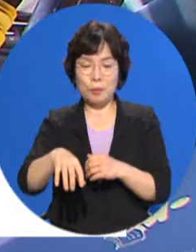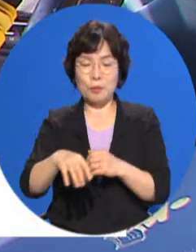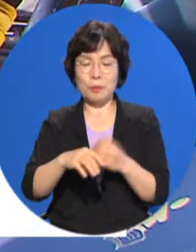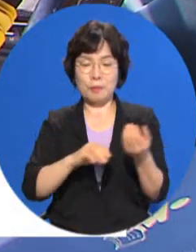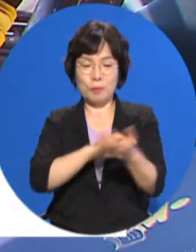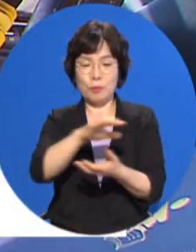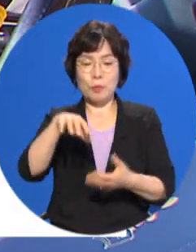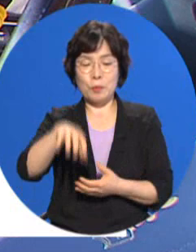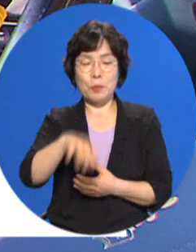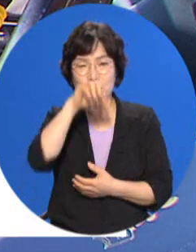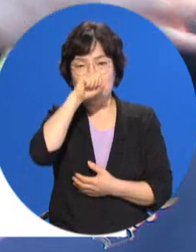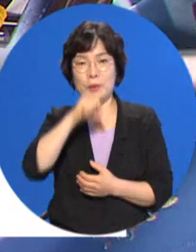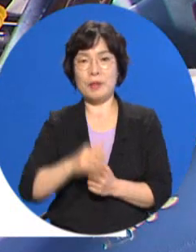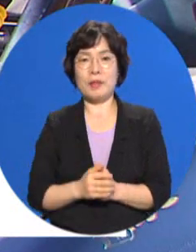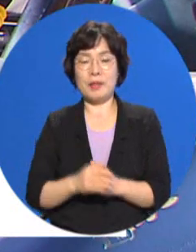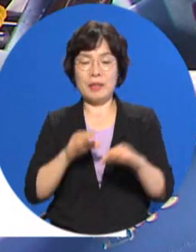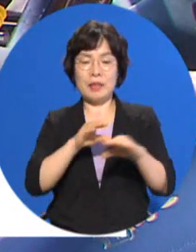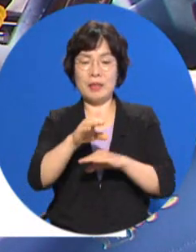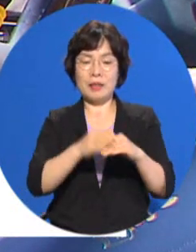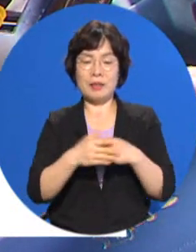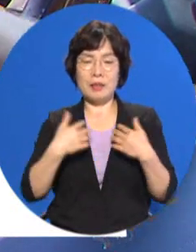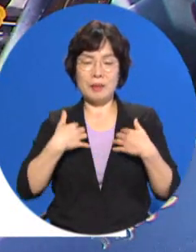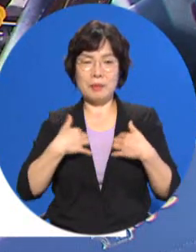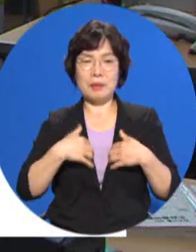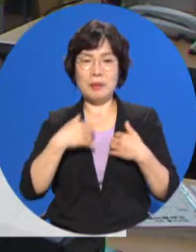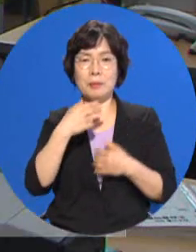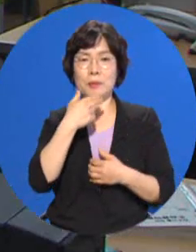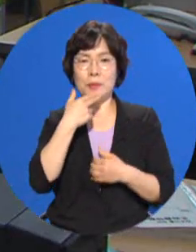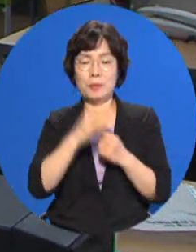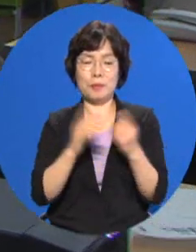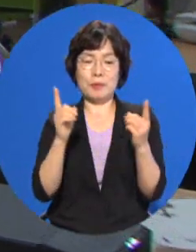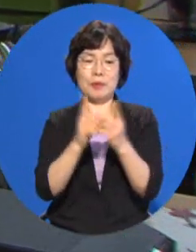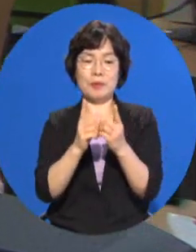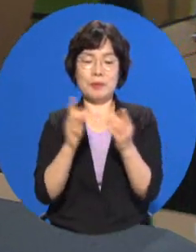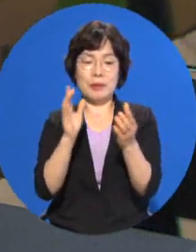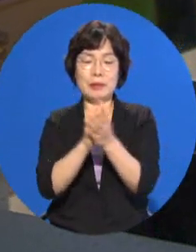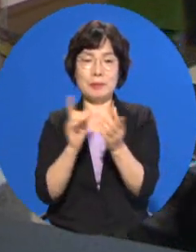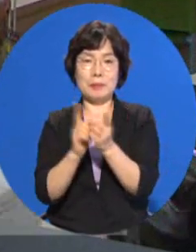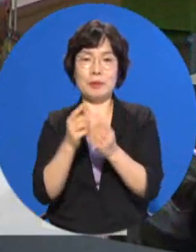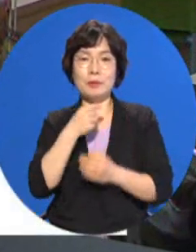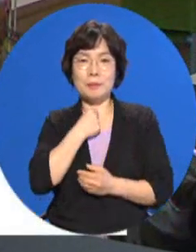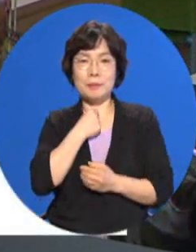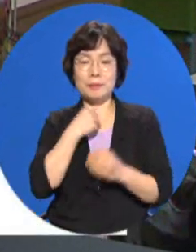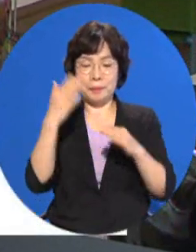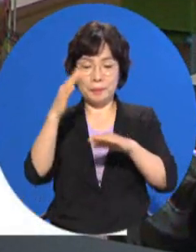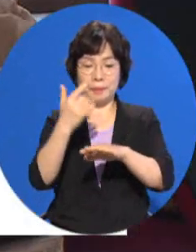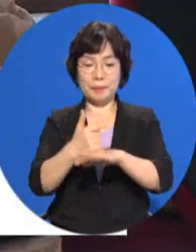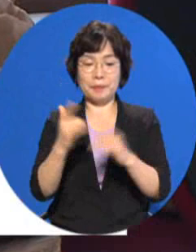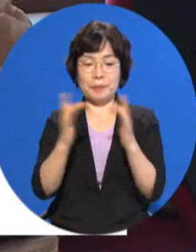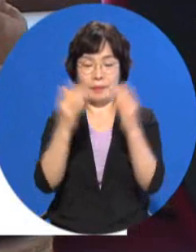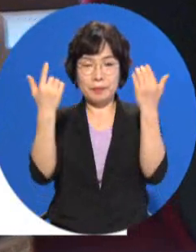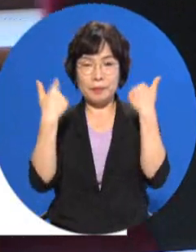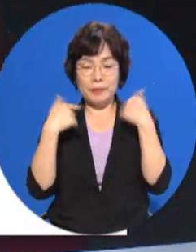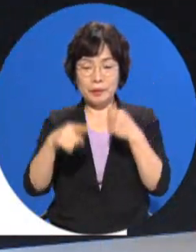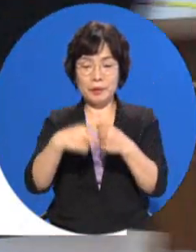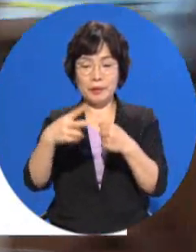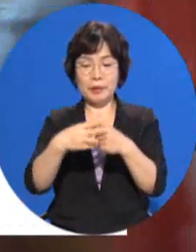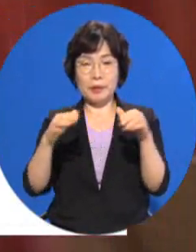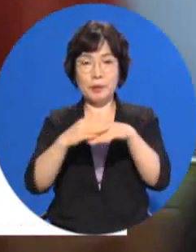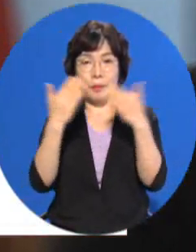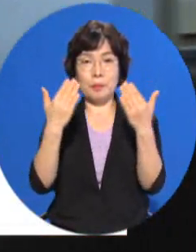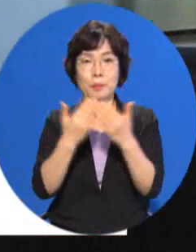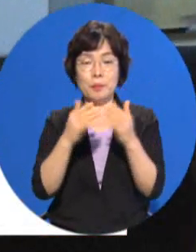더 재밌어요. 재미가 없고 친구들 보고 싶어요. 한편 온라인 개학 마지막 날인 오늘 초등학교 저학년을